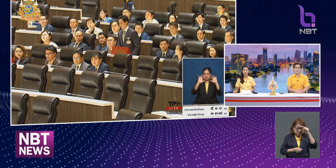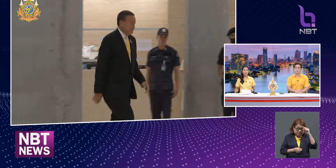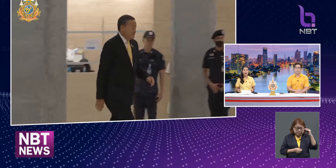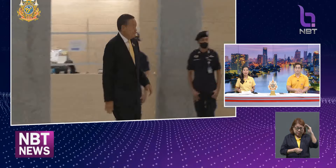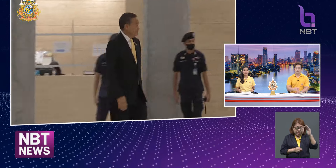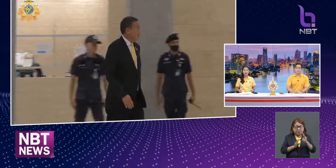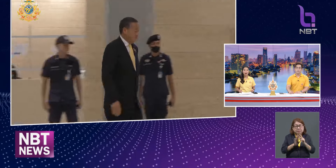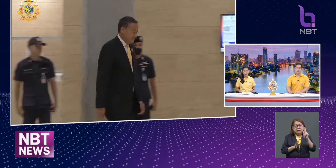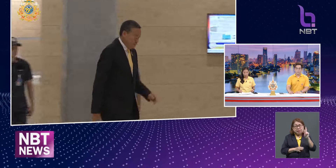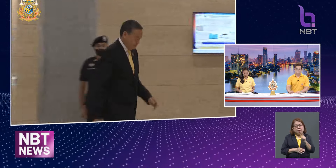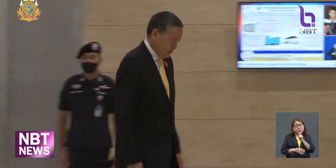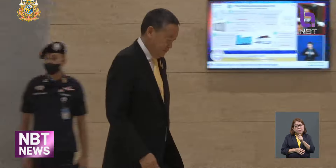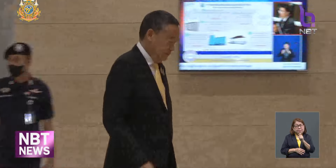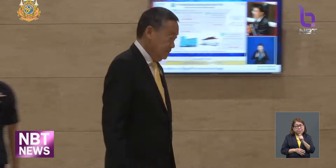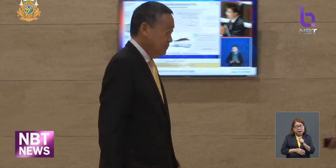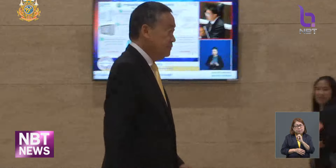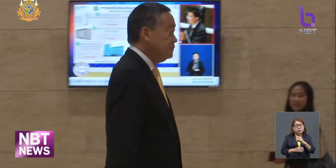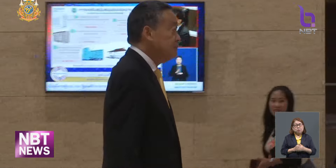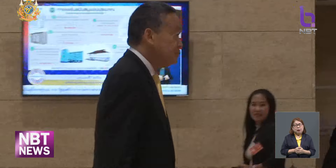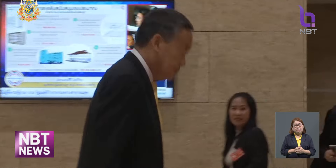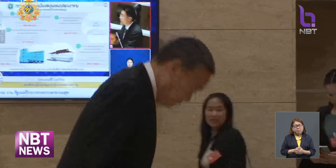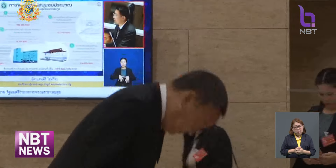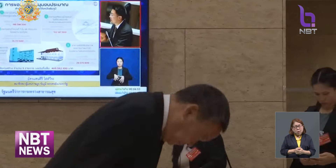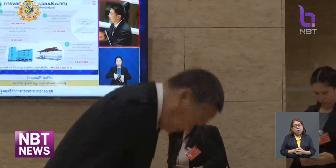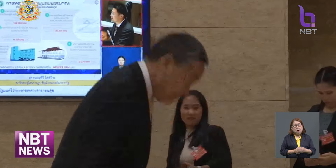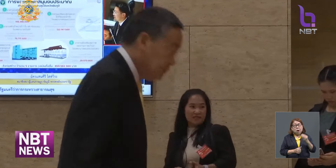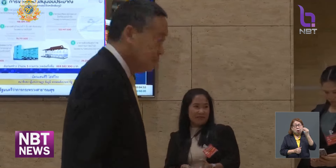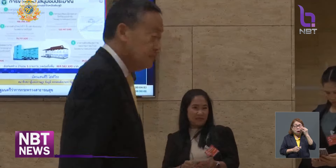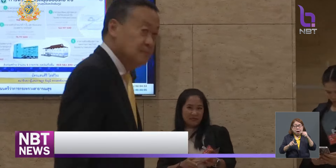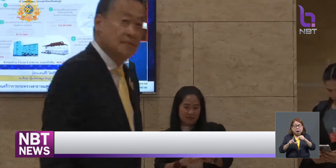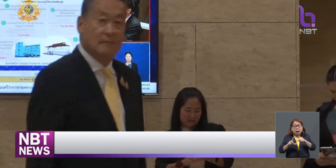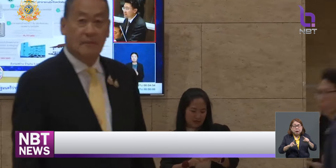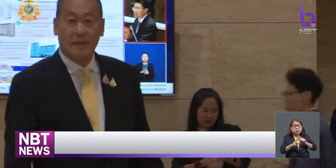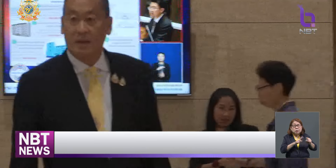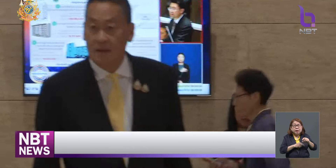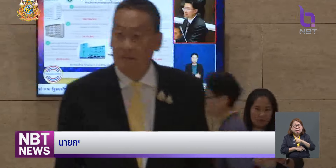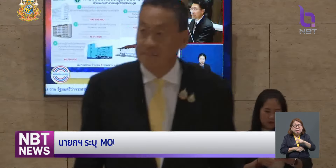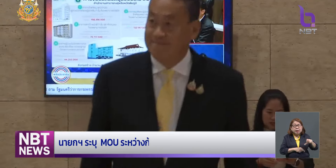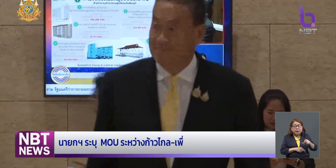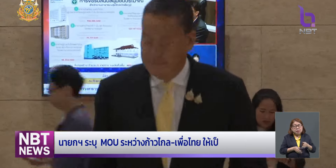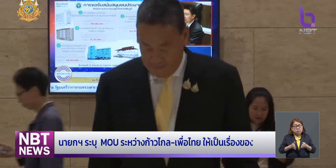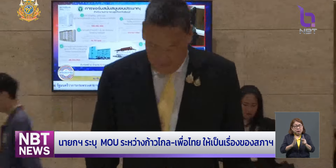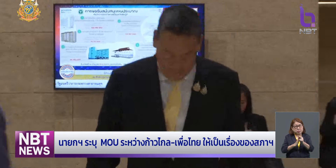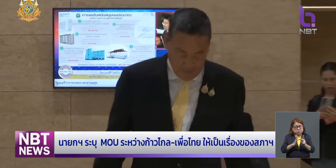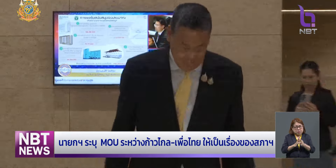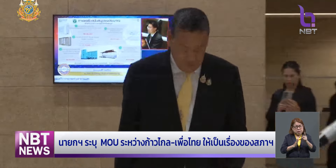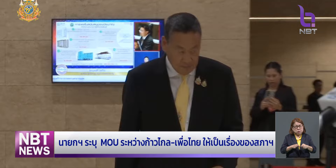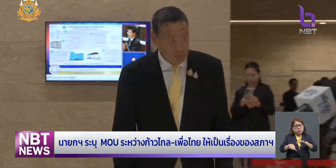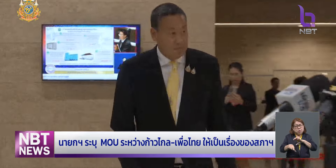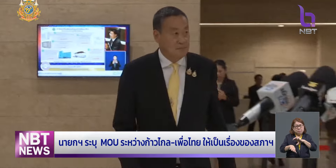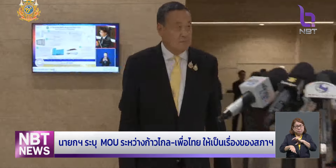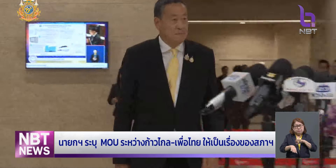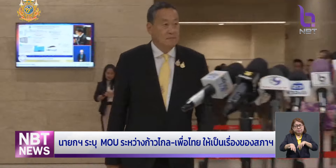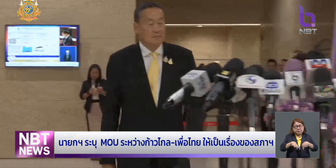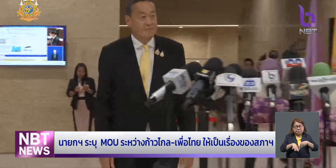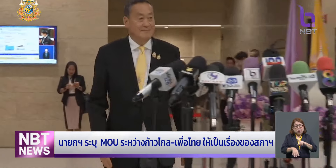ก็ให้สัมภาษณ์กับนักข่าวบอกว่าเรื่อง MOU ก็เป็นเรื่องที่ฝ่ายนิติบัญญัติต้องไปจัดการกันเองและในเรื่องการตอบกระทู้ที่ฝ่าย